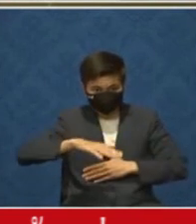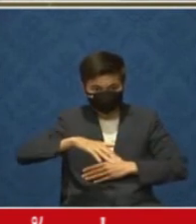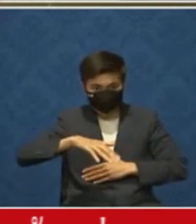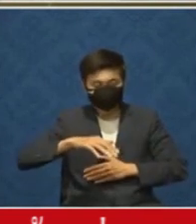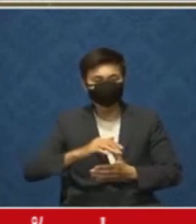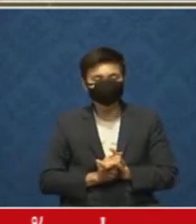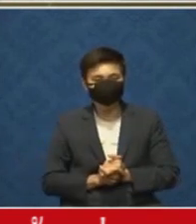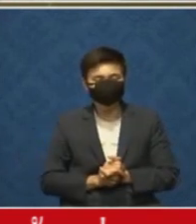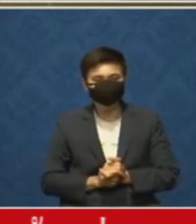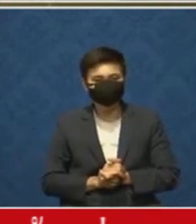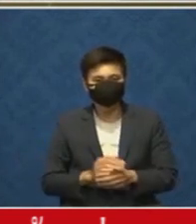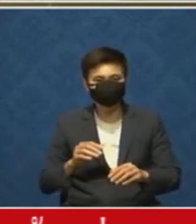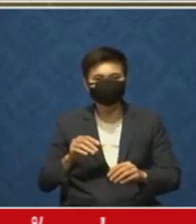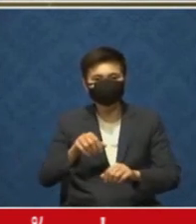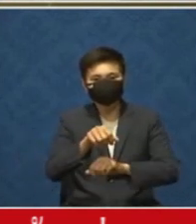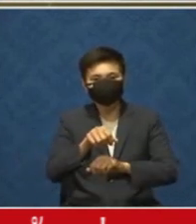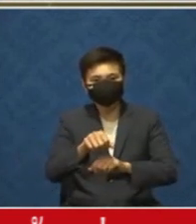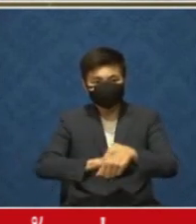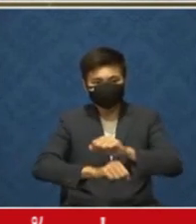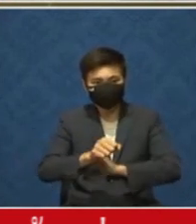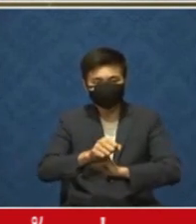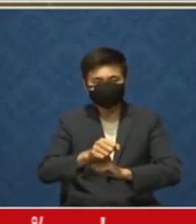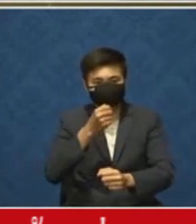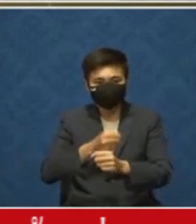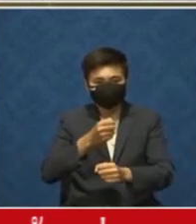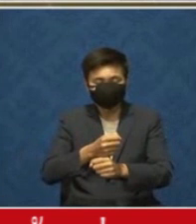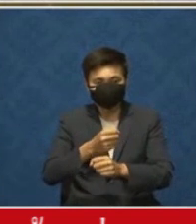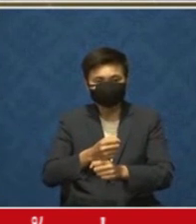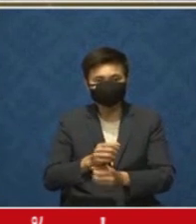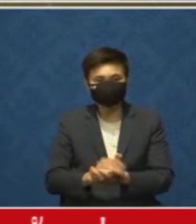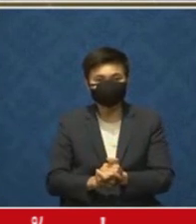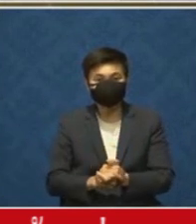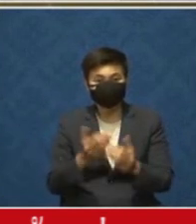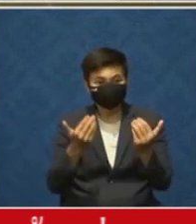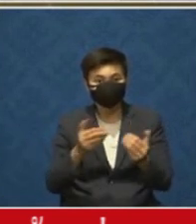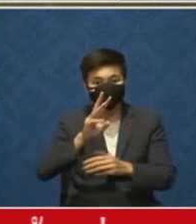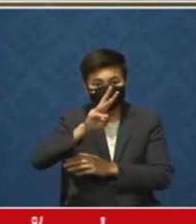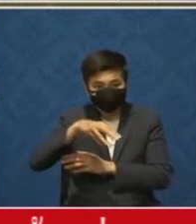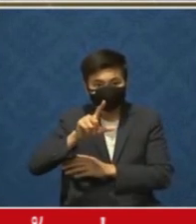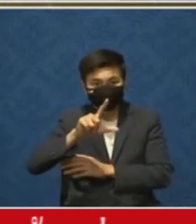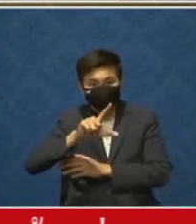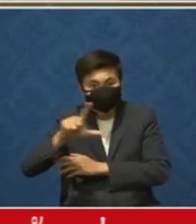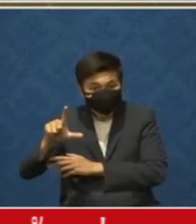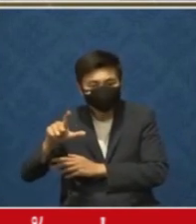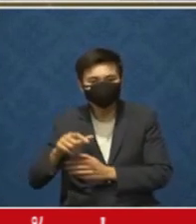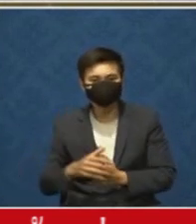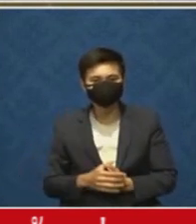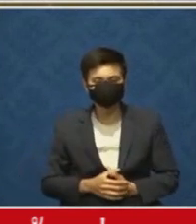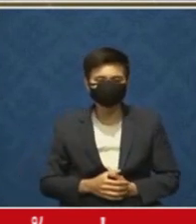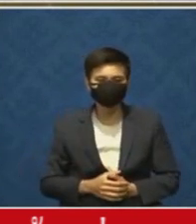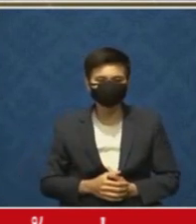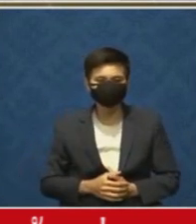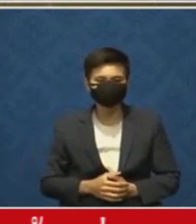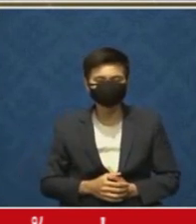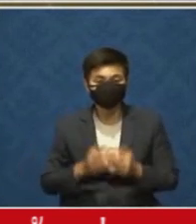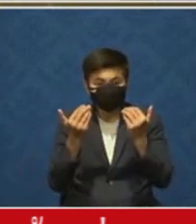ำหรับปฏิบัติการนะครับสนับสนุนเรือดำน้ำเนี่ยลำนี้ก็ประมาณ 6,000 กว่าล้านนะครับซึ่งข